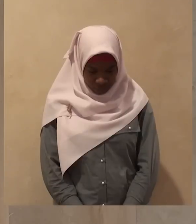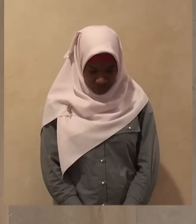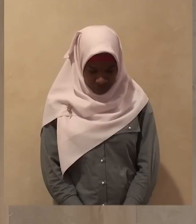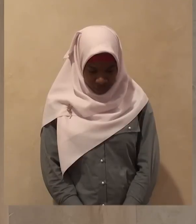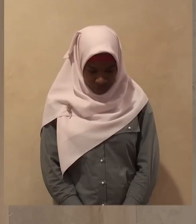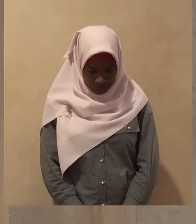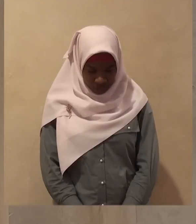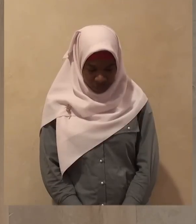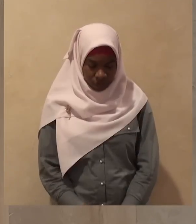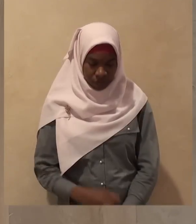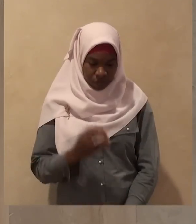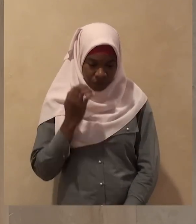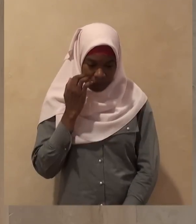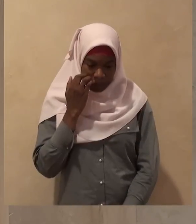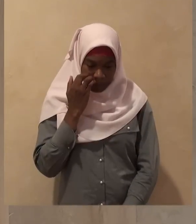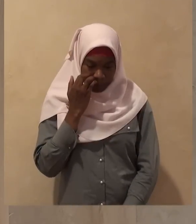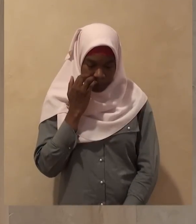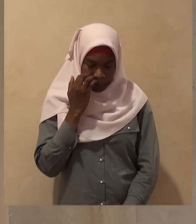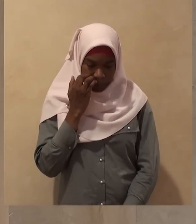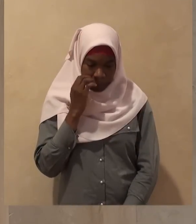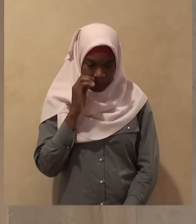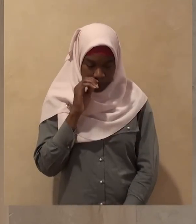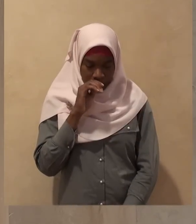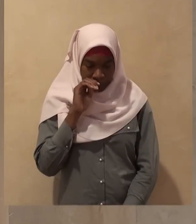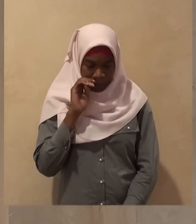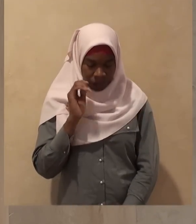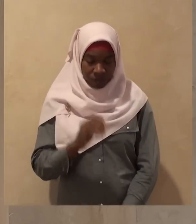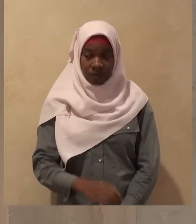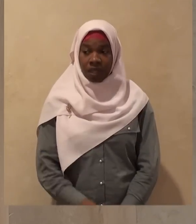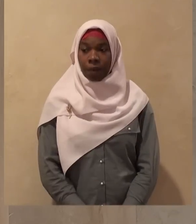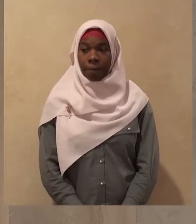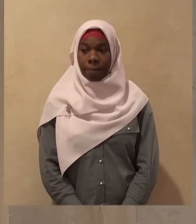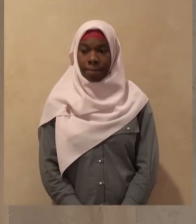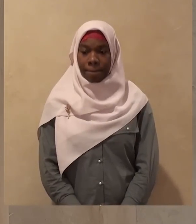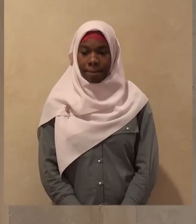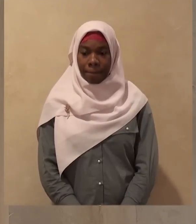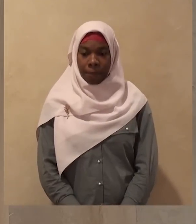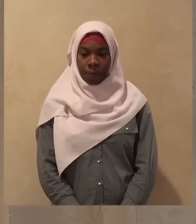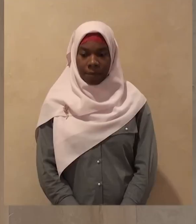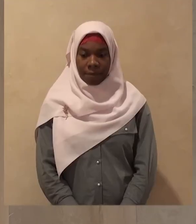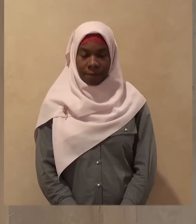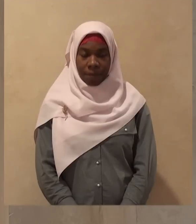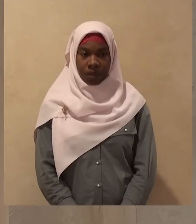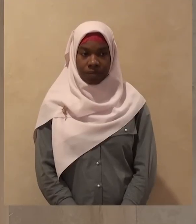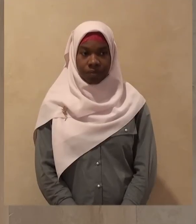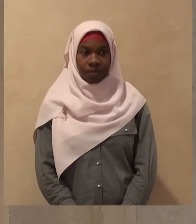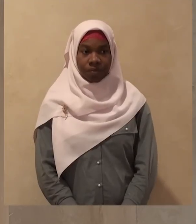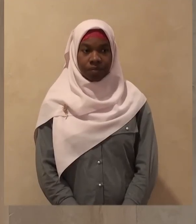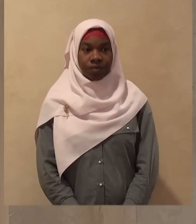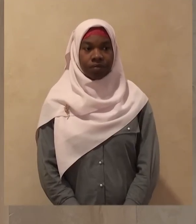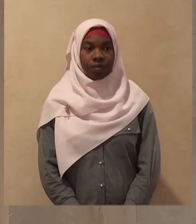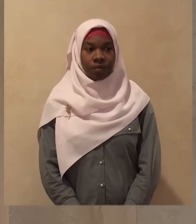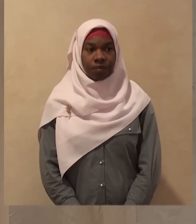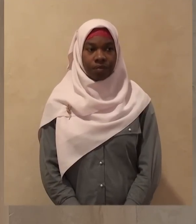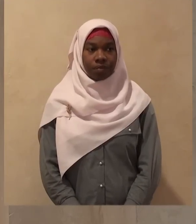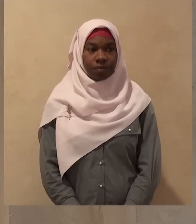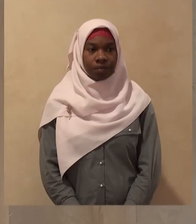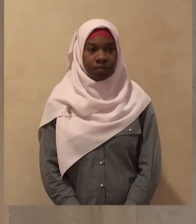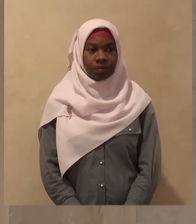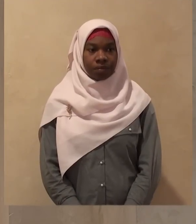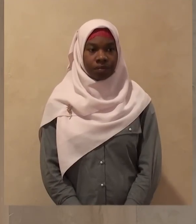السلام عليكم ورحمة الله وبركاته بسم الله الرحمن الرحيم